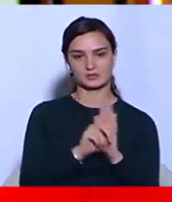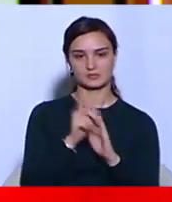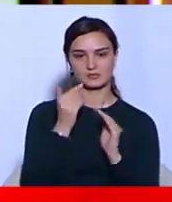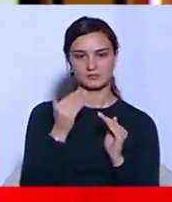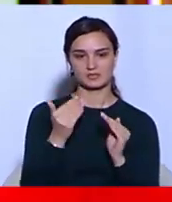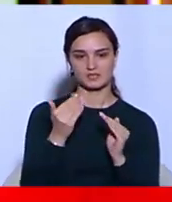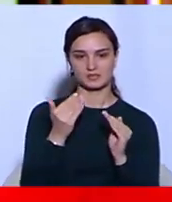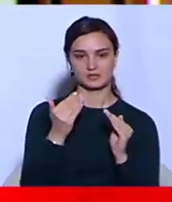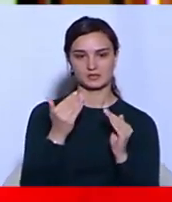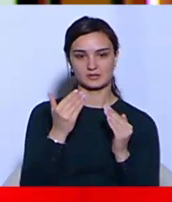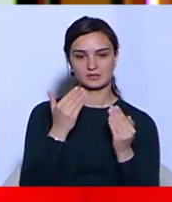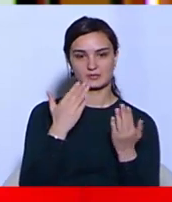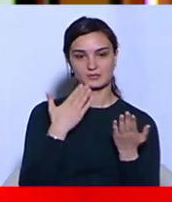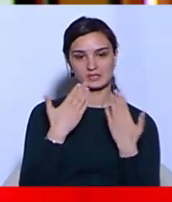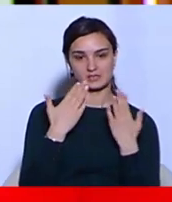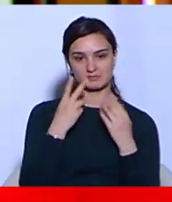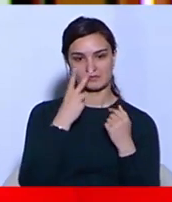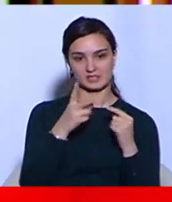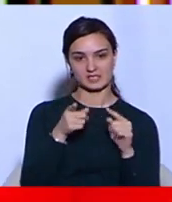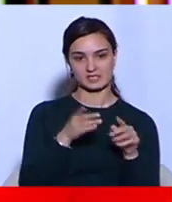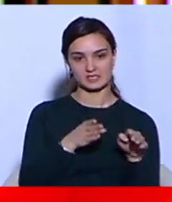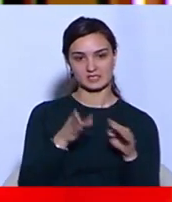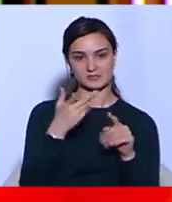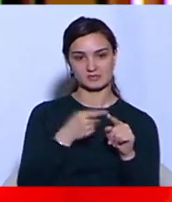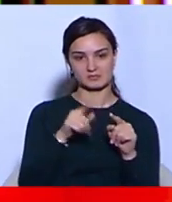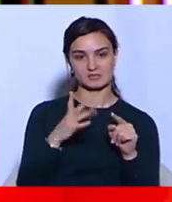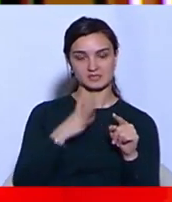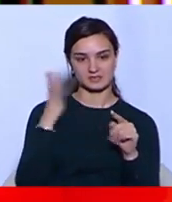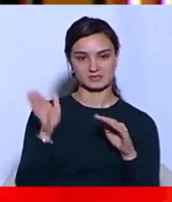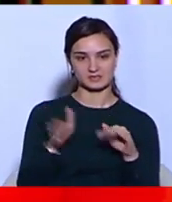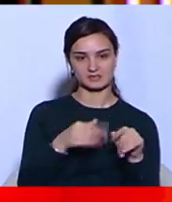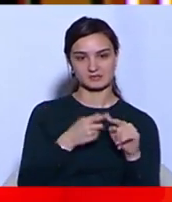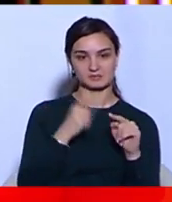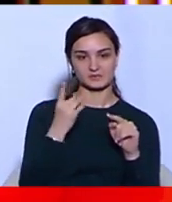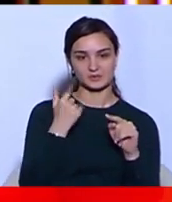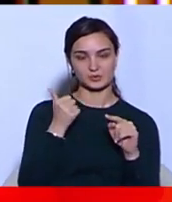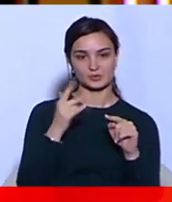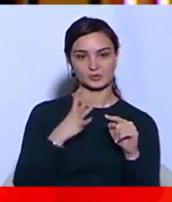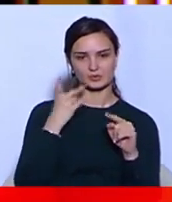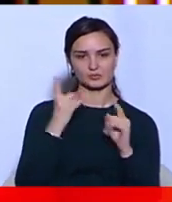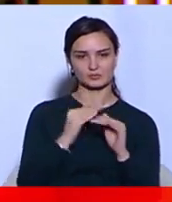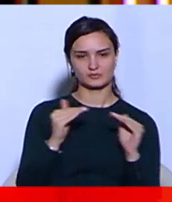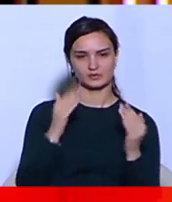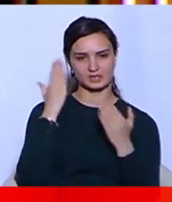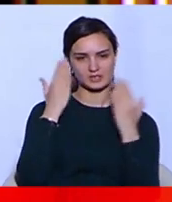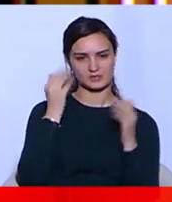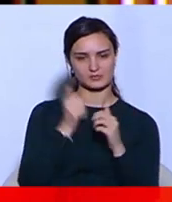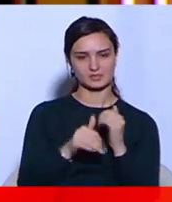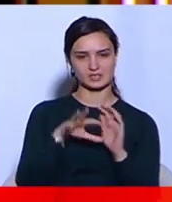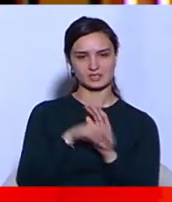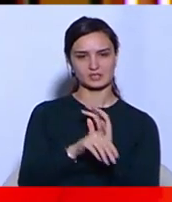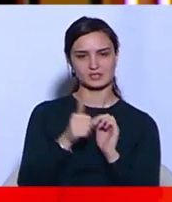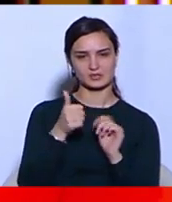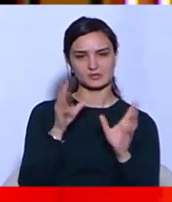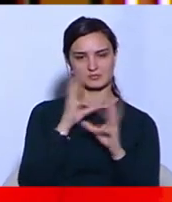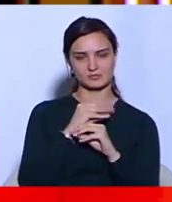მასთან ურთიერთობა. გვენახა ის გზა, რომელიც მან გაიარა. მე გვენახა პირველად როგორ მოხვდა ბავშვთა გასართობ ცენტრში და